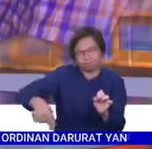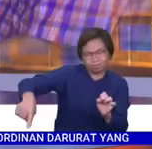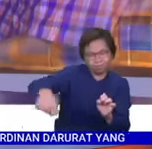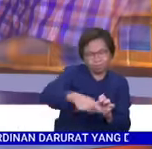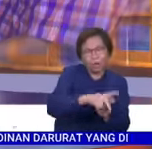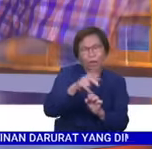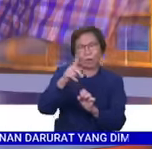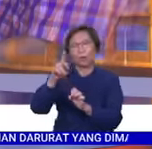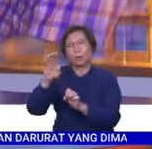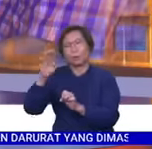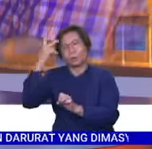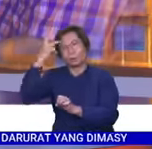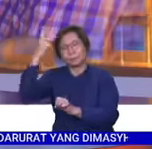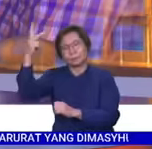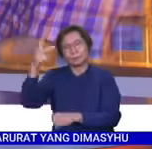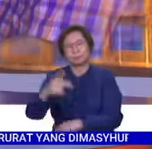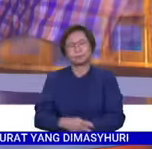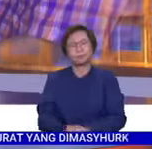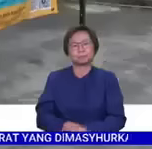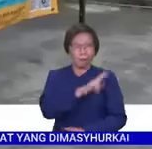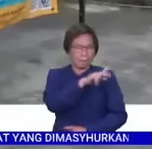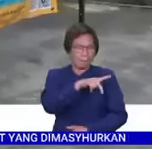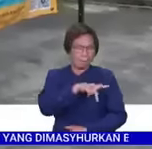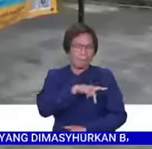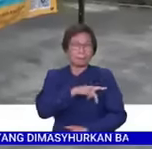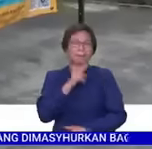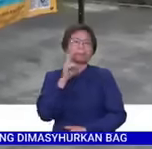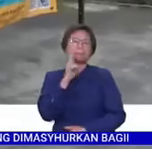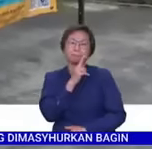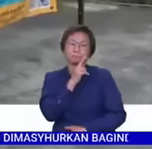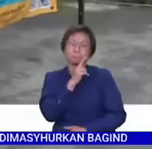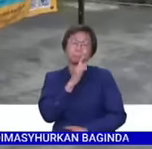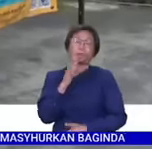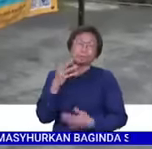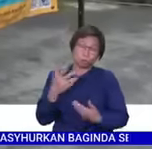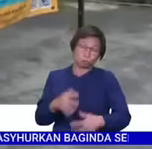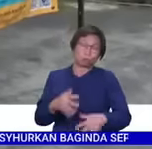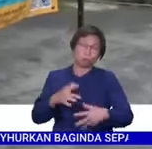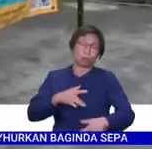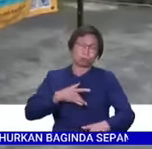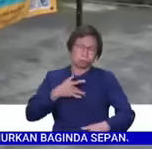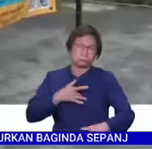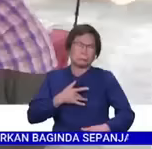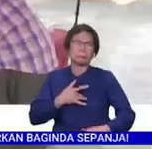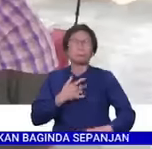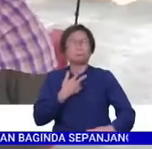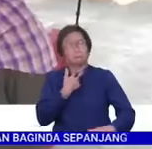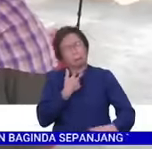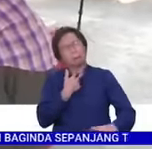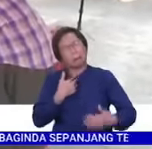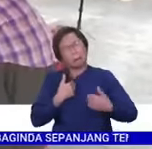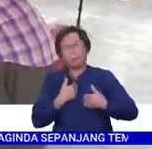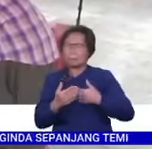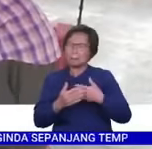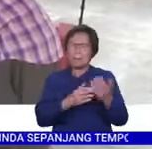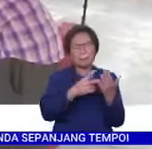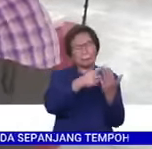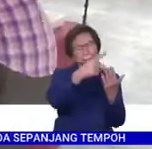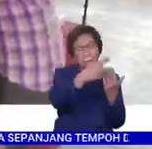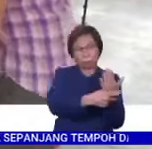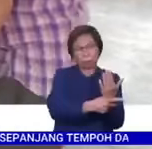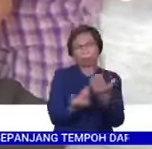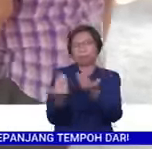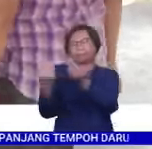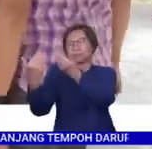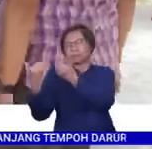ekitar Kotabaru Kelantan menurut pemilik restoran meskipun pihaknya turut merasa terkesan inisiatif ini dilihat sebagai